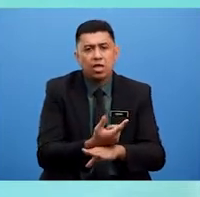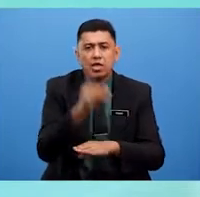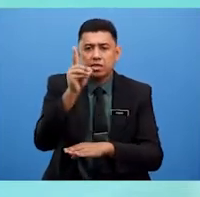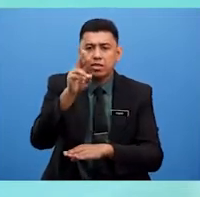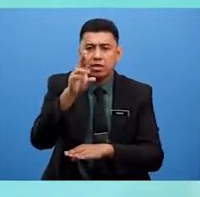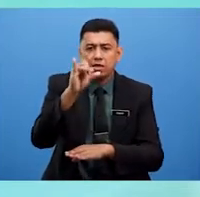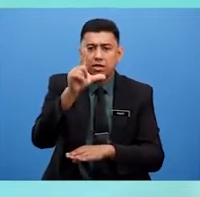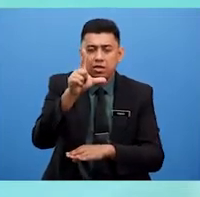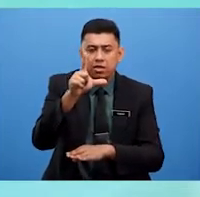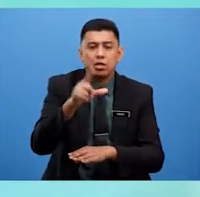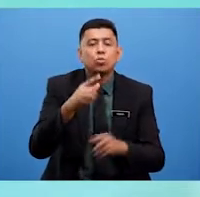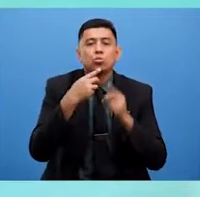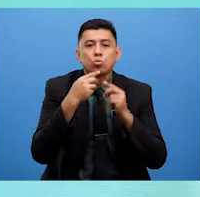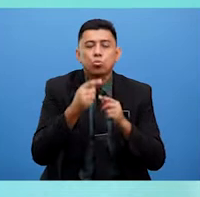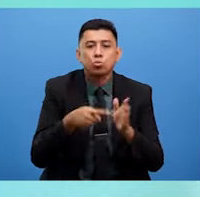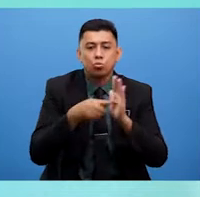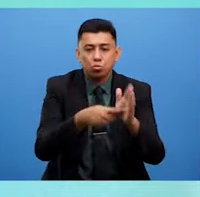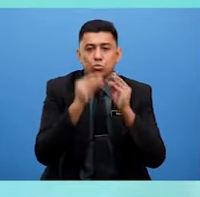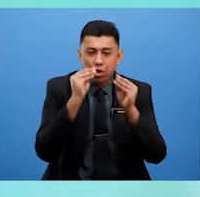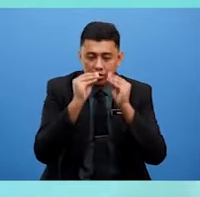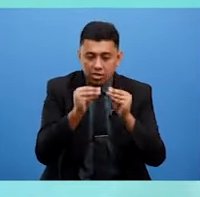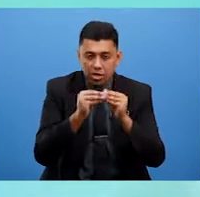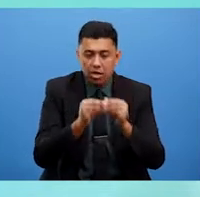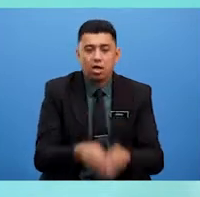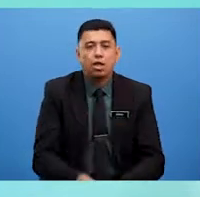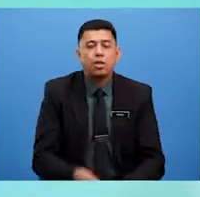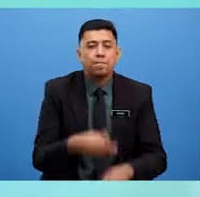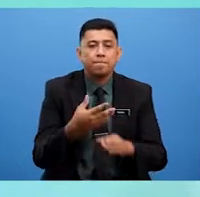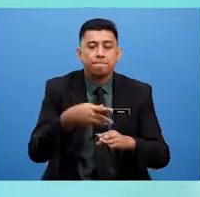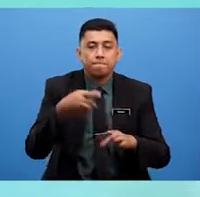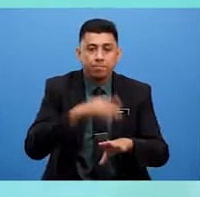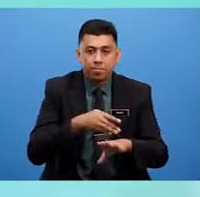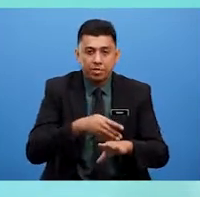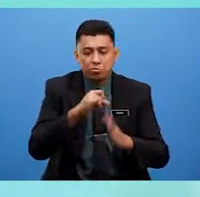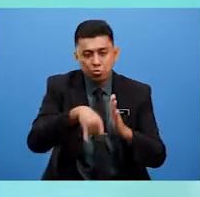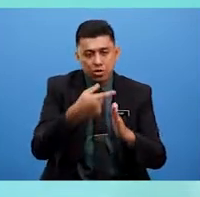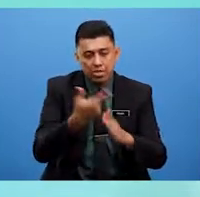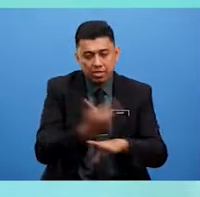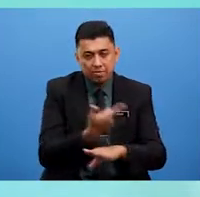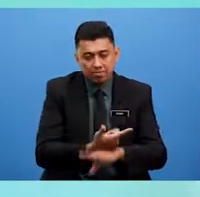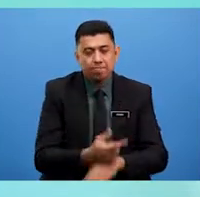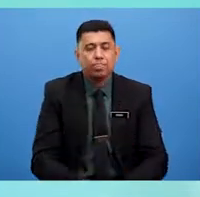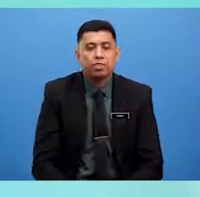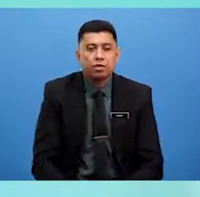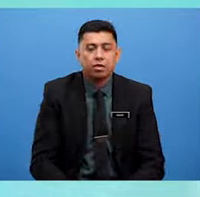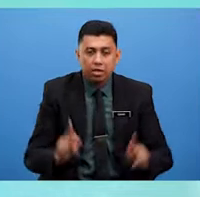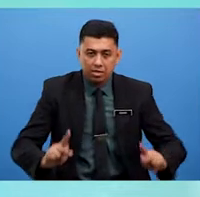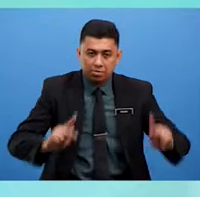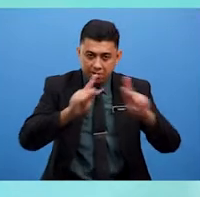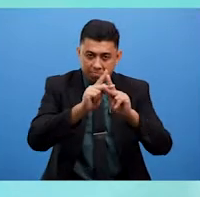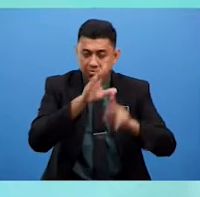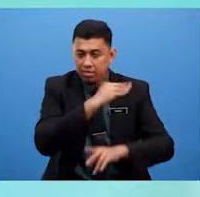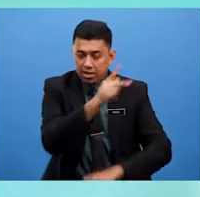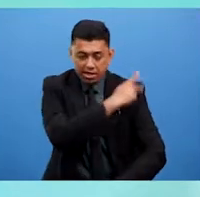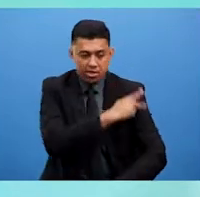drill dan tunjuk ajar daripada jurulatih sukan yang mahir, atlet berprestasi tinggi atau di kem dan klinik